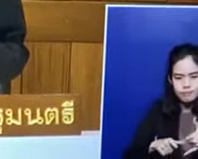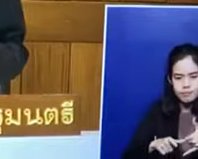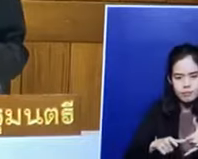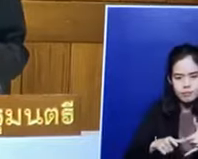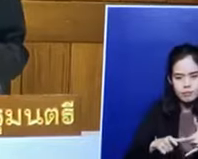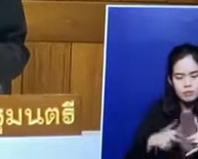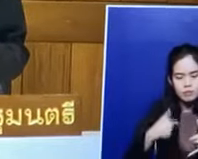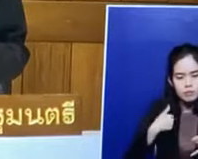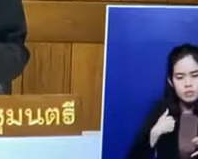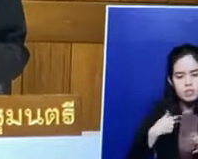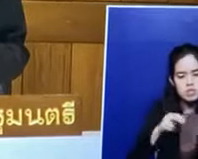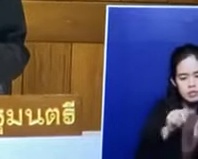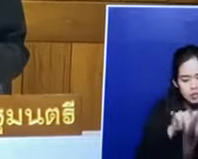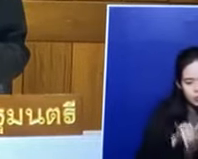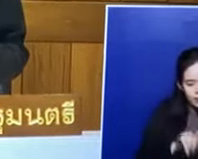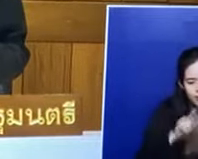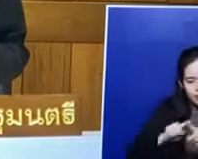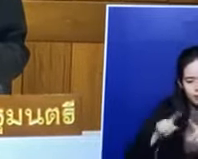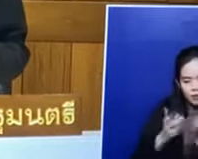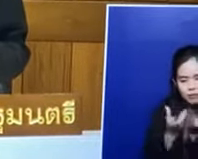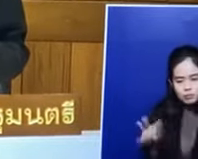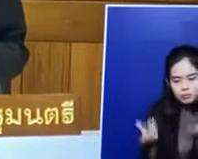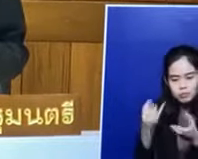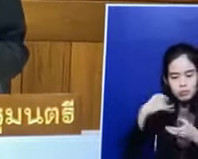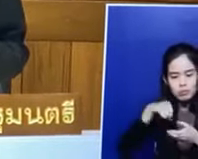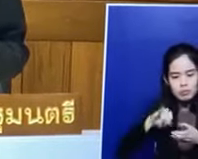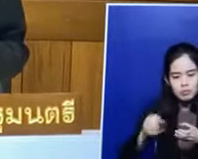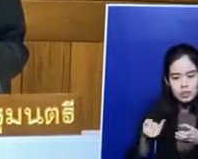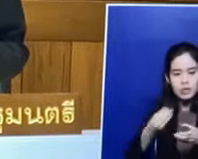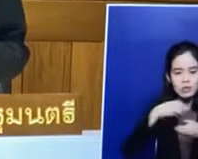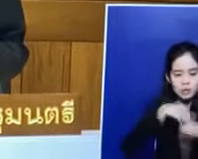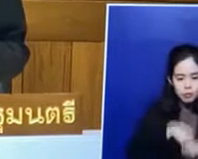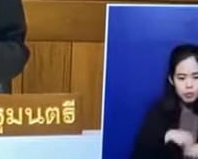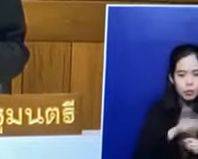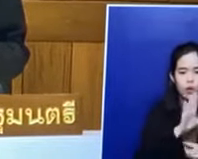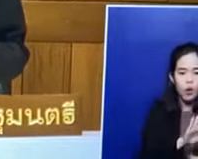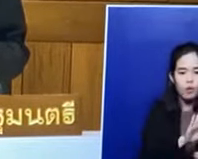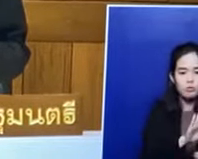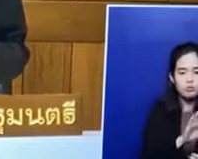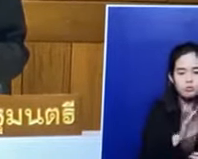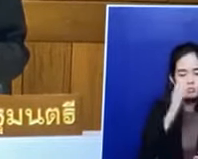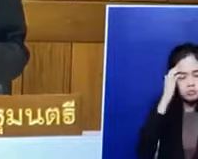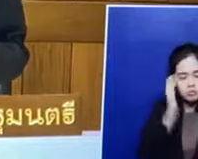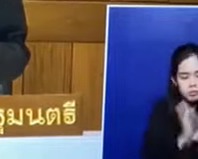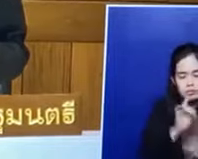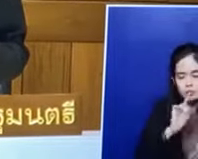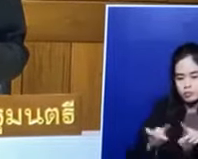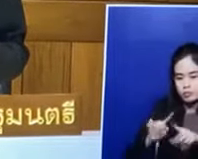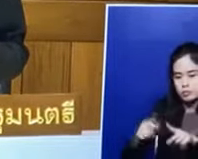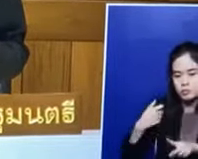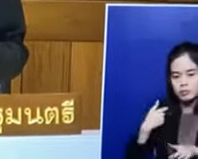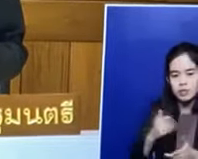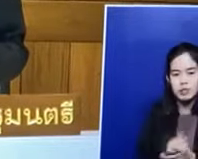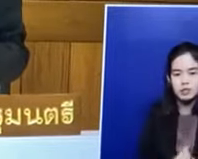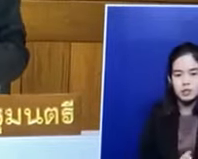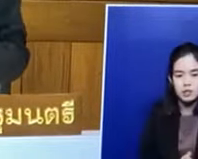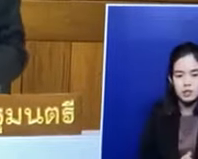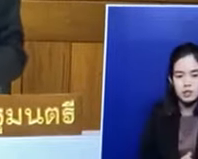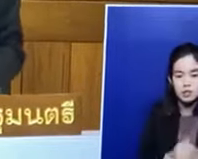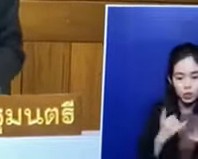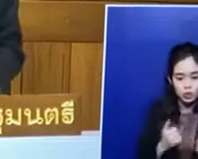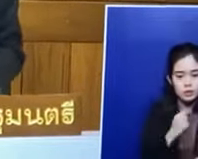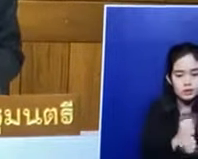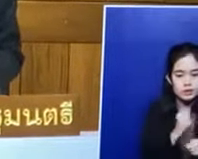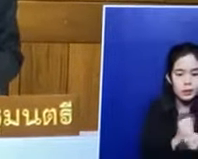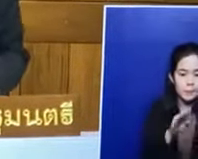กวดขันเกี่ยวกับความประพฤติระเบียบวินัยข้าราชการตำรวจโดยตลอดออกกฎกตล.เพิ่มเติม ทั้ง51และ53ซึ่งวันนี้ก็ยังใช้อยู่เ